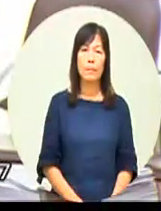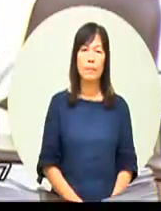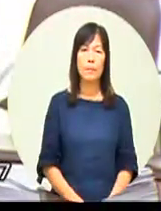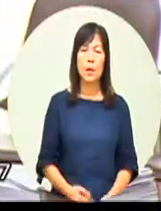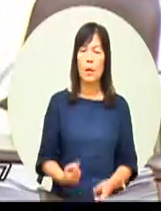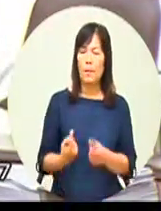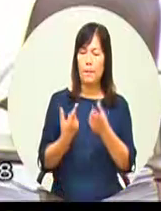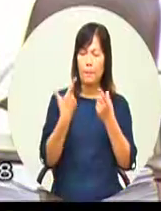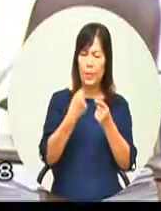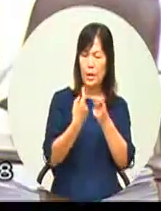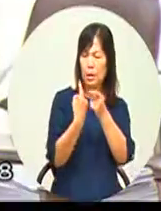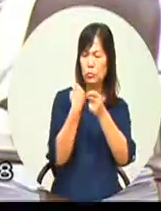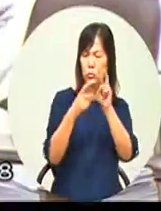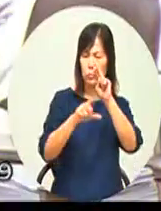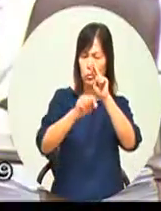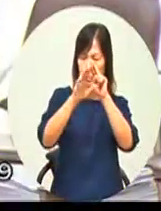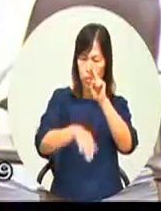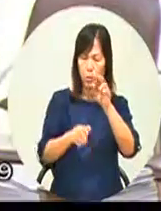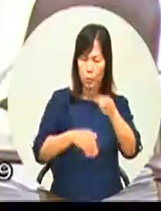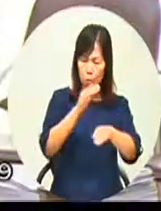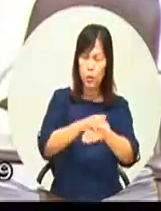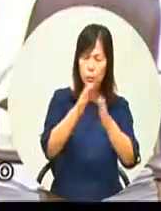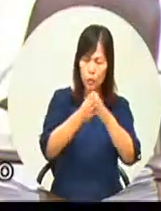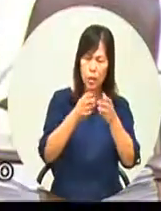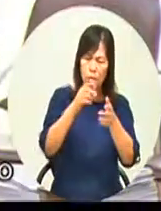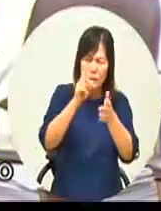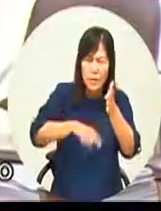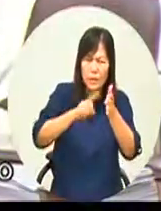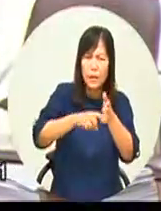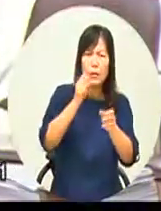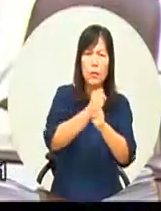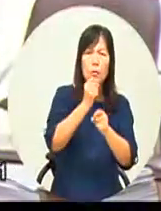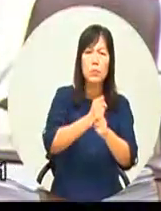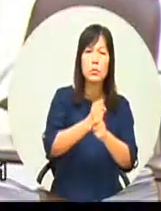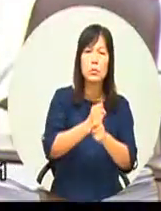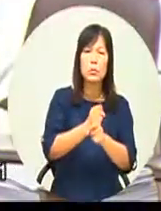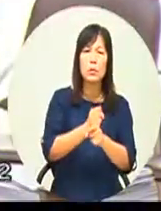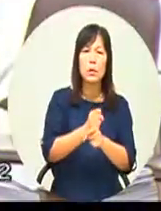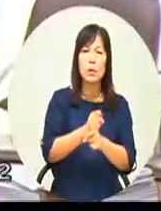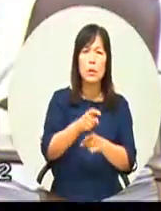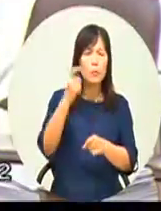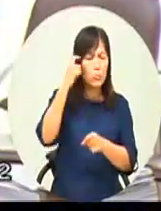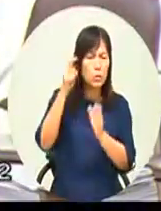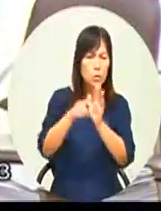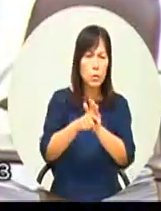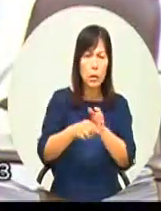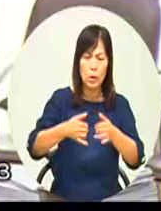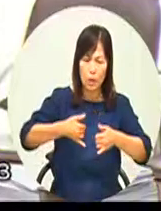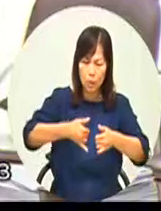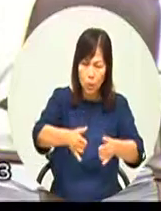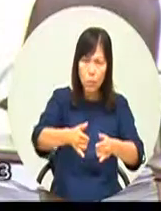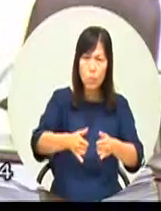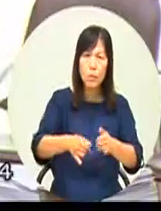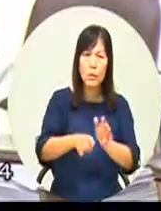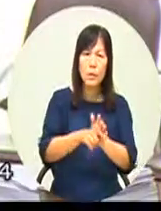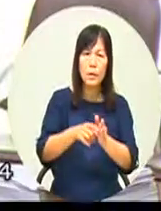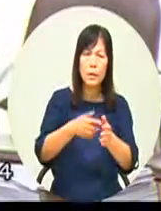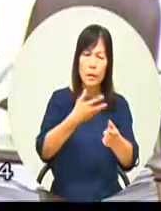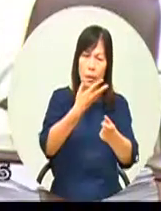年底要完成的小小的工程，因为你要怎样，局长，这一条路啊，已经给人